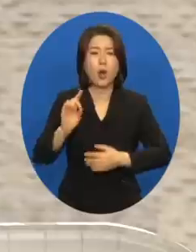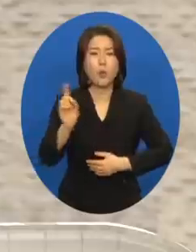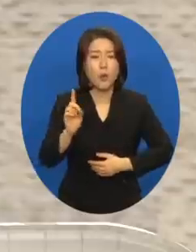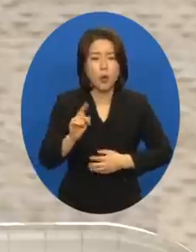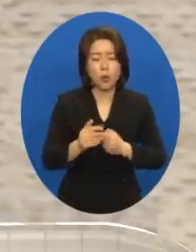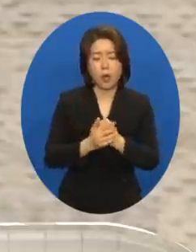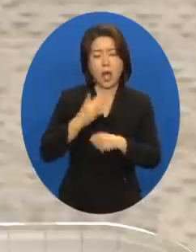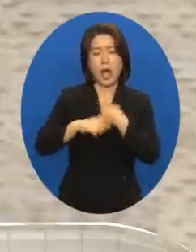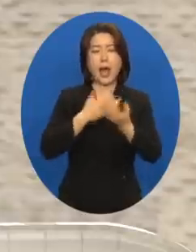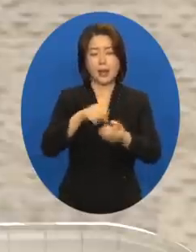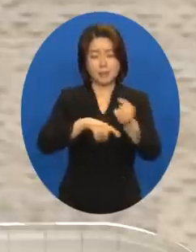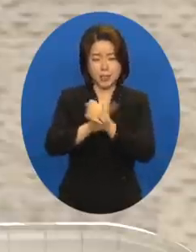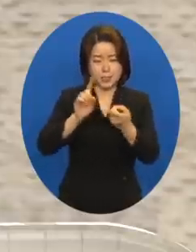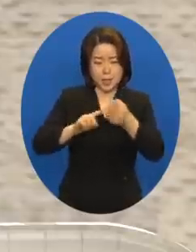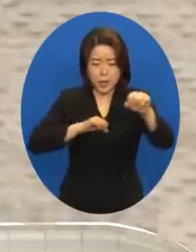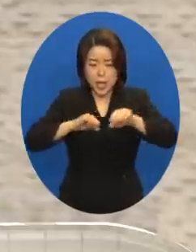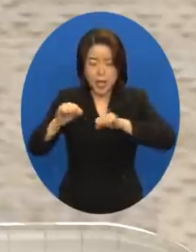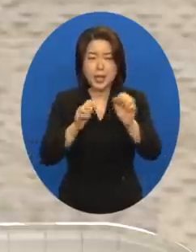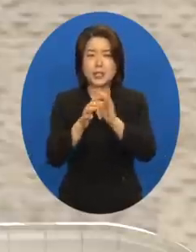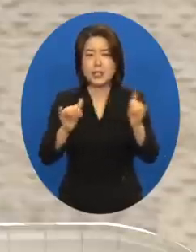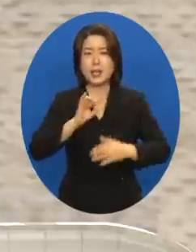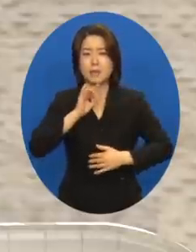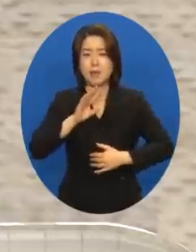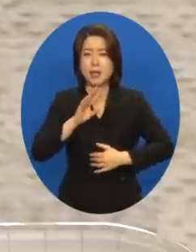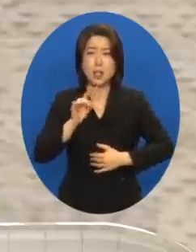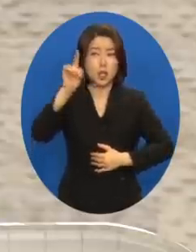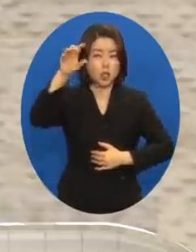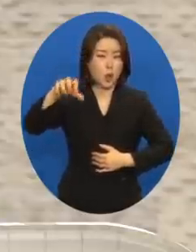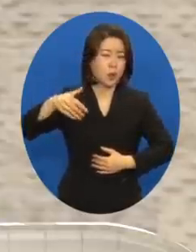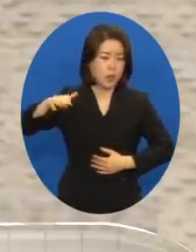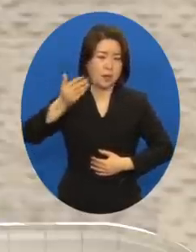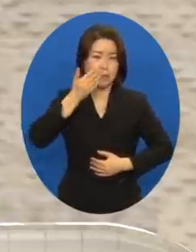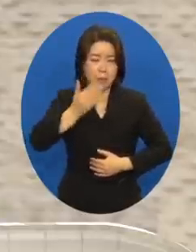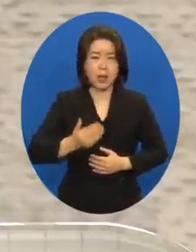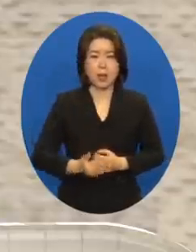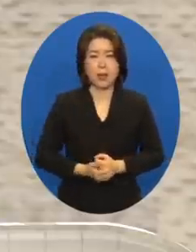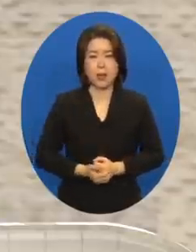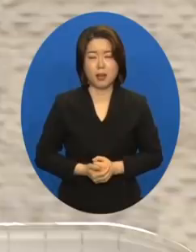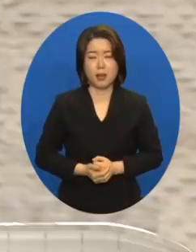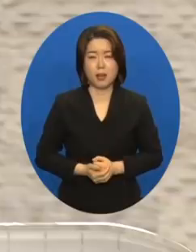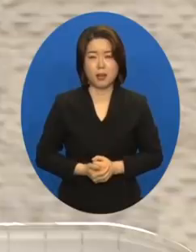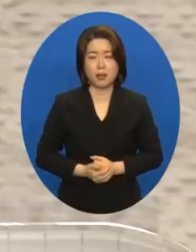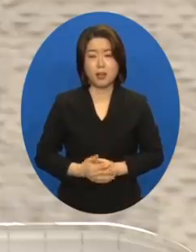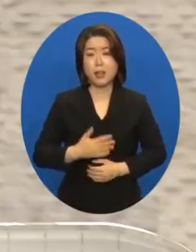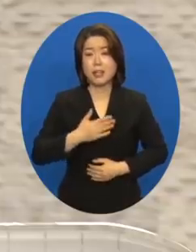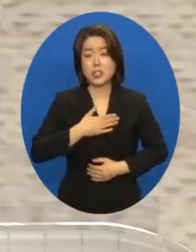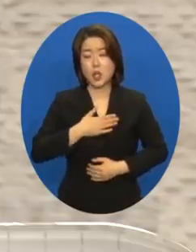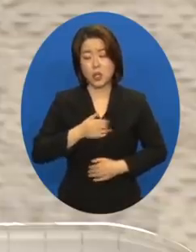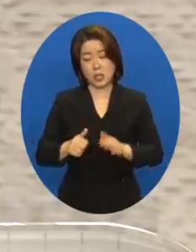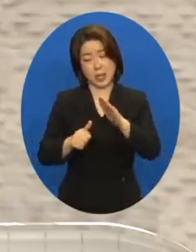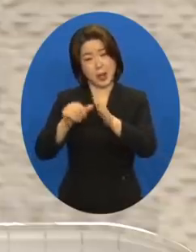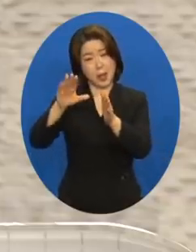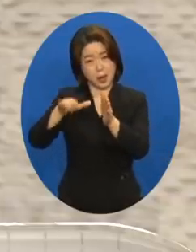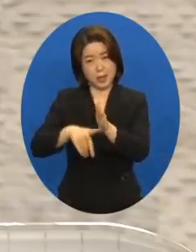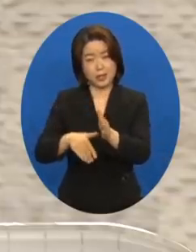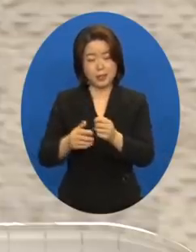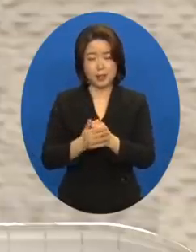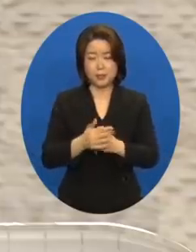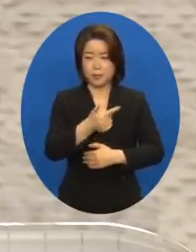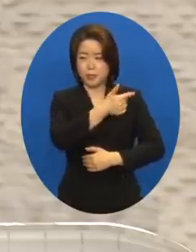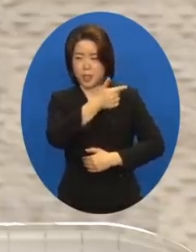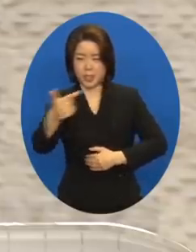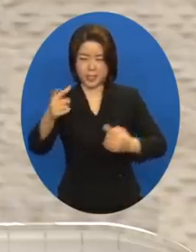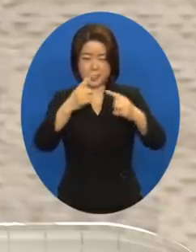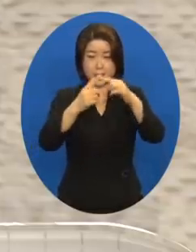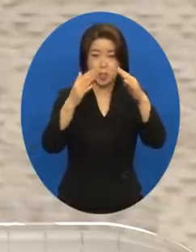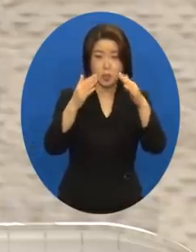들어가리라 그렇게 말씀하셨습니다 저는 어릴 때 큰 교회의 담임